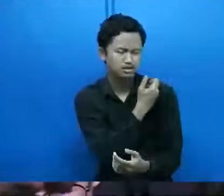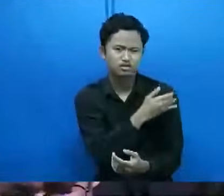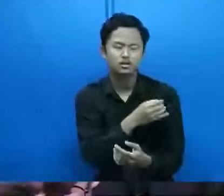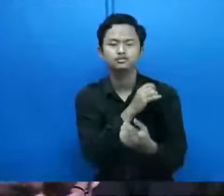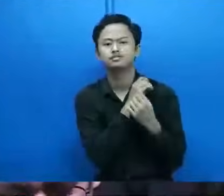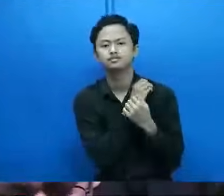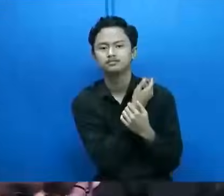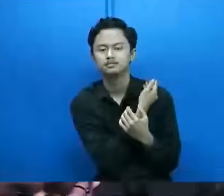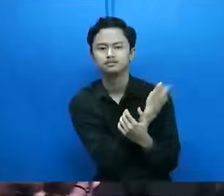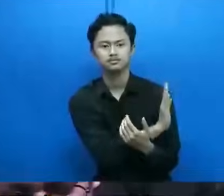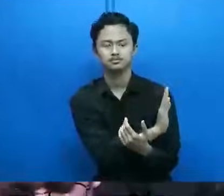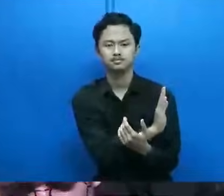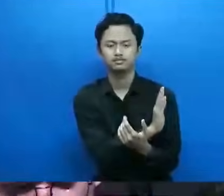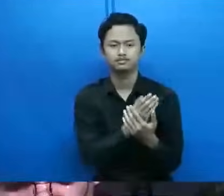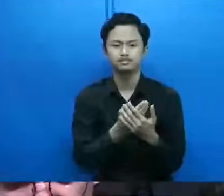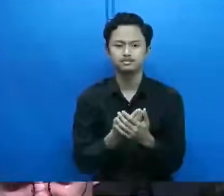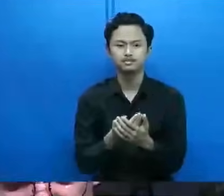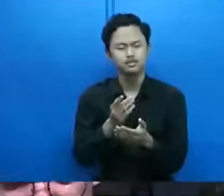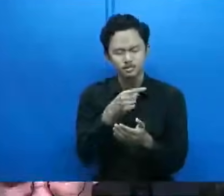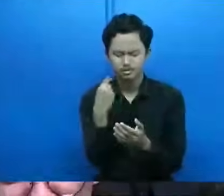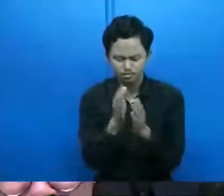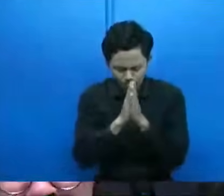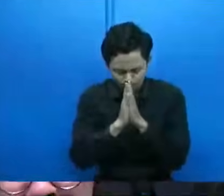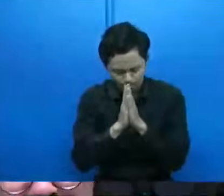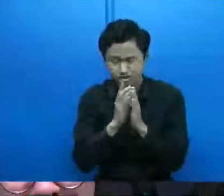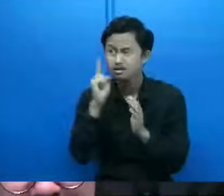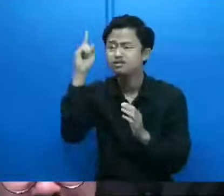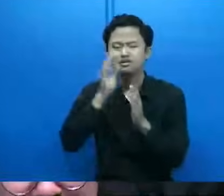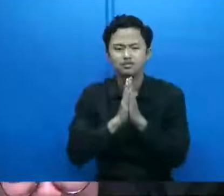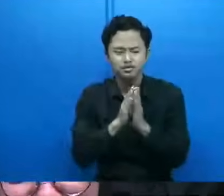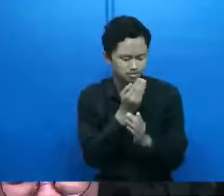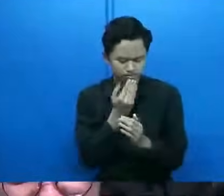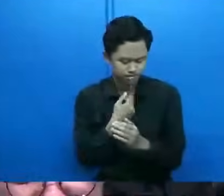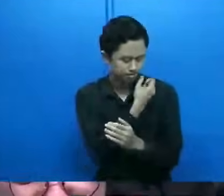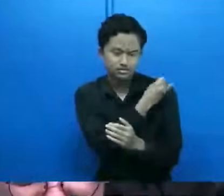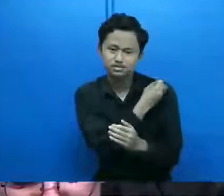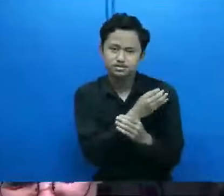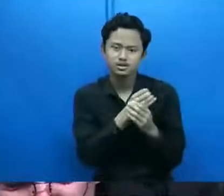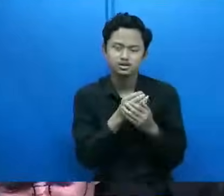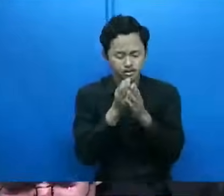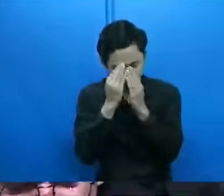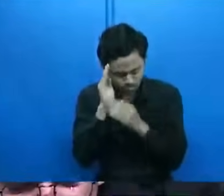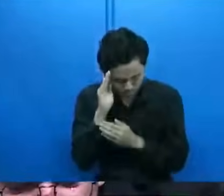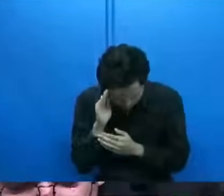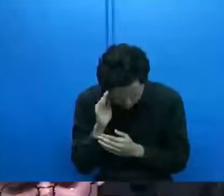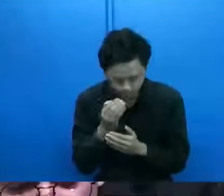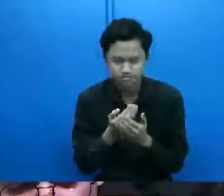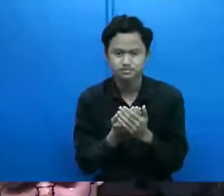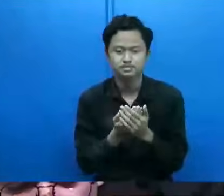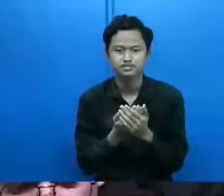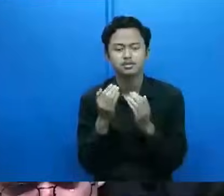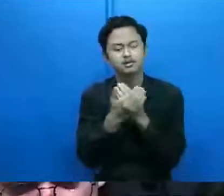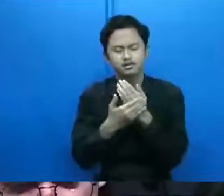katakan itu ya Allah. Maka kami mohon ya Allah ampuni dosa kami ya Rabbul Alamin. Sayangi kami ya